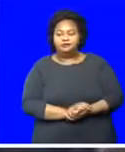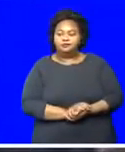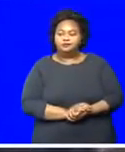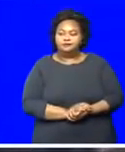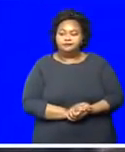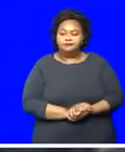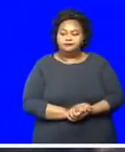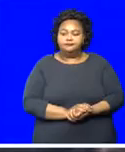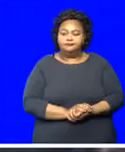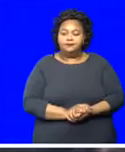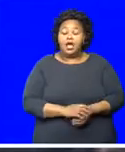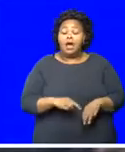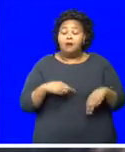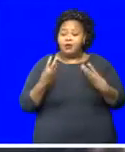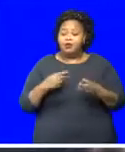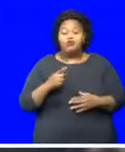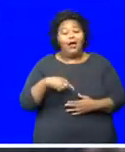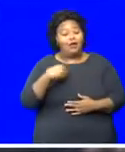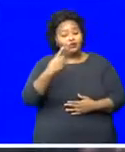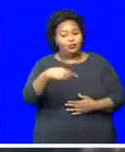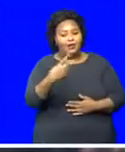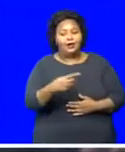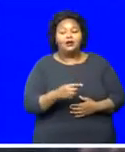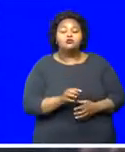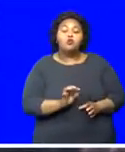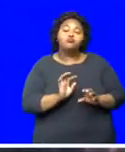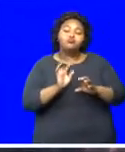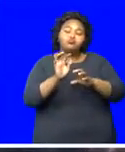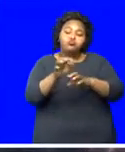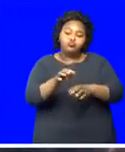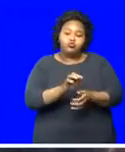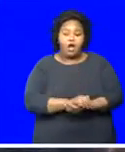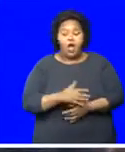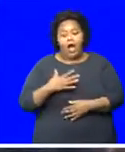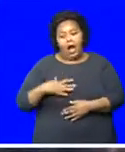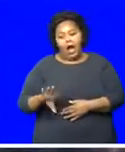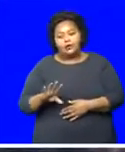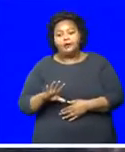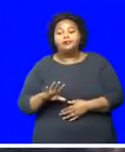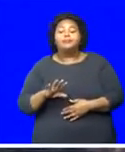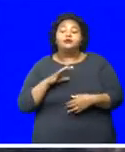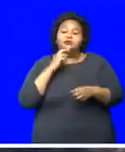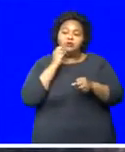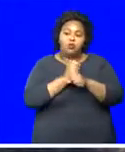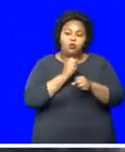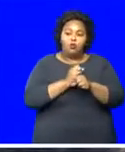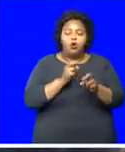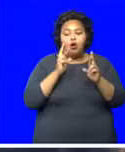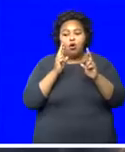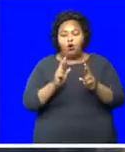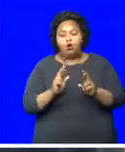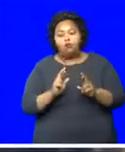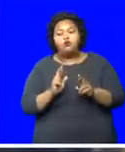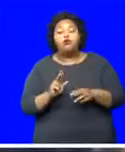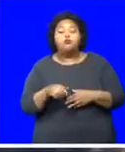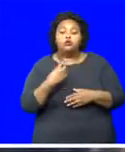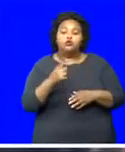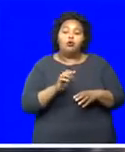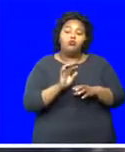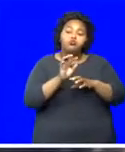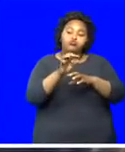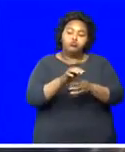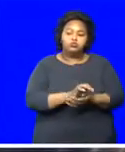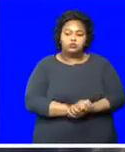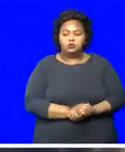siyakhola ukuthi baseda ngoba libanye bebasematoweni timoto tethu nato solo tiyabalanza la bantu benzawo noma